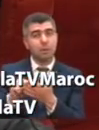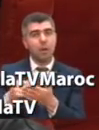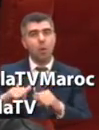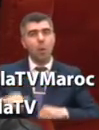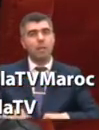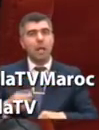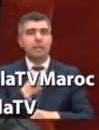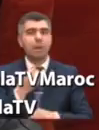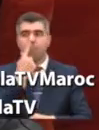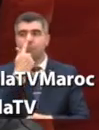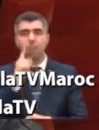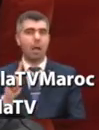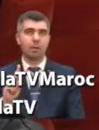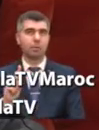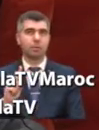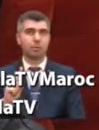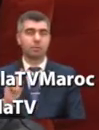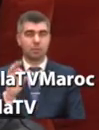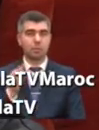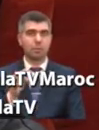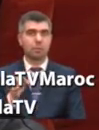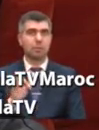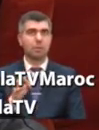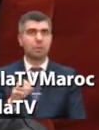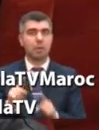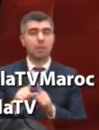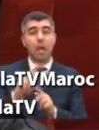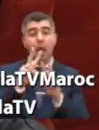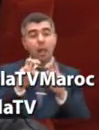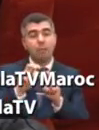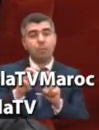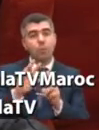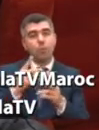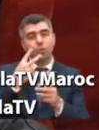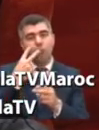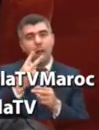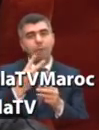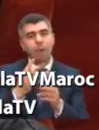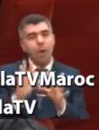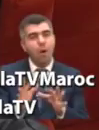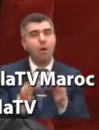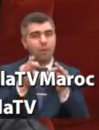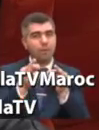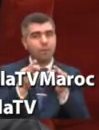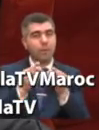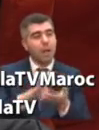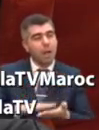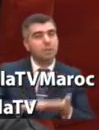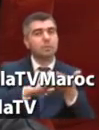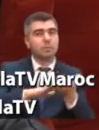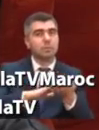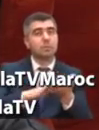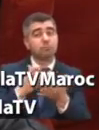وزارة الصحة. يعني إذا كان هذا حل راه حتى هو حل، في انتظار نلقاو شي حلول أخرى باش يمكن ندفعوهم أنهم